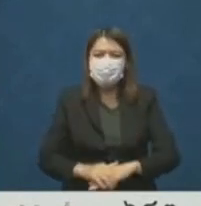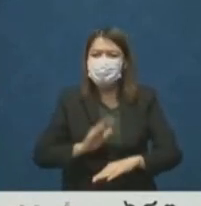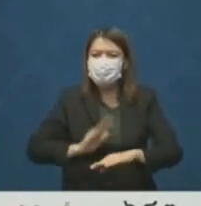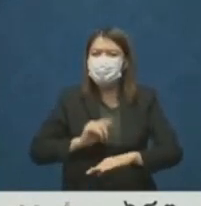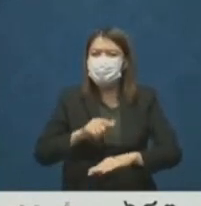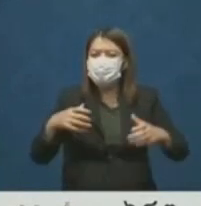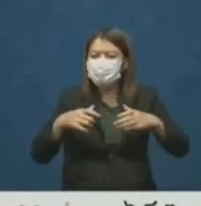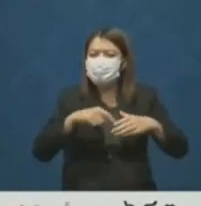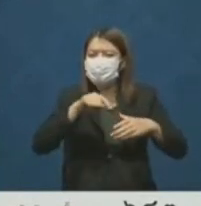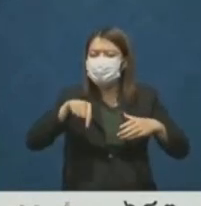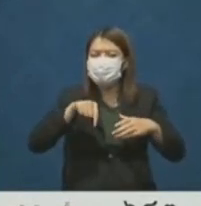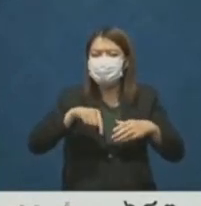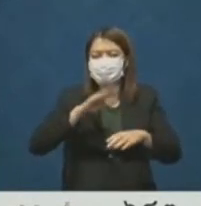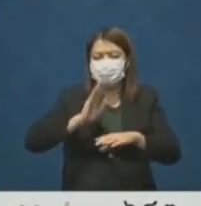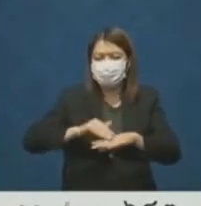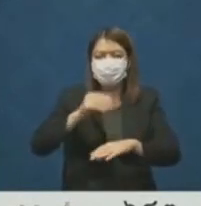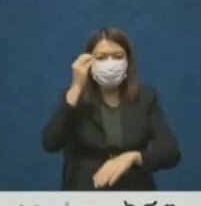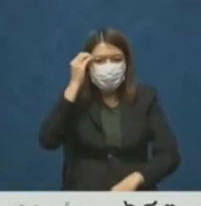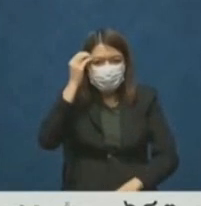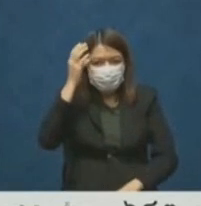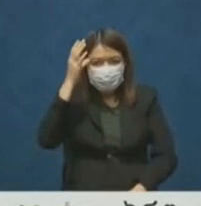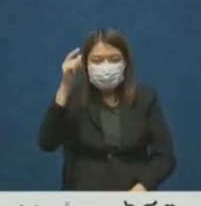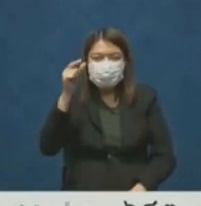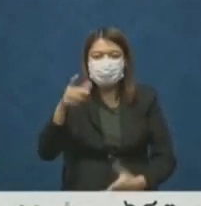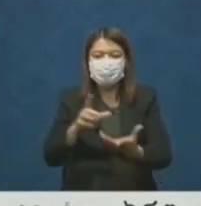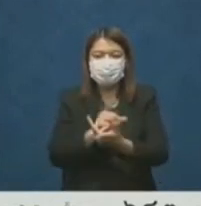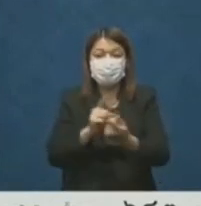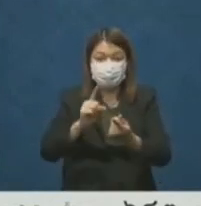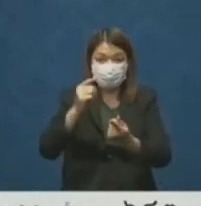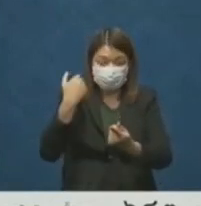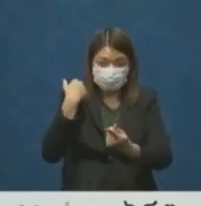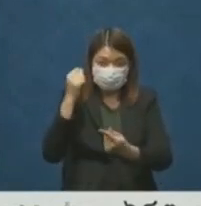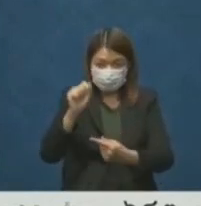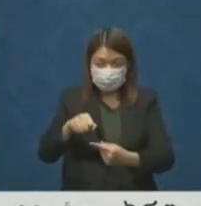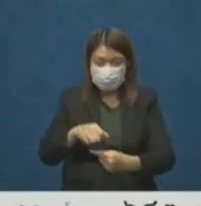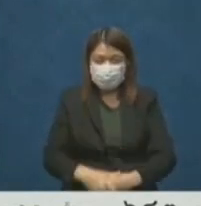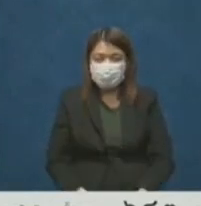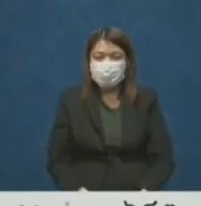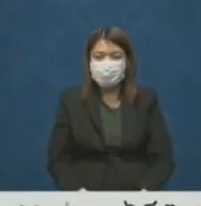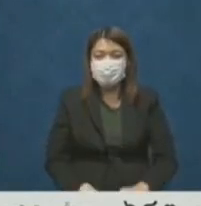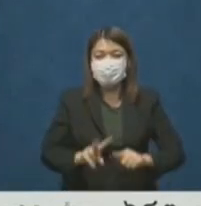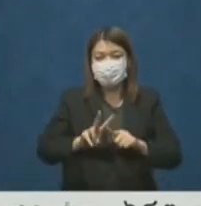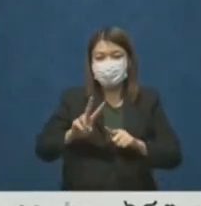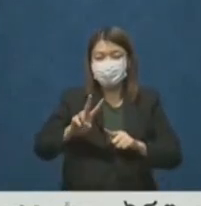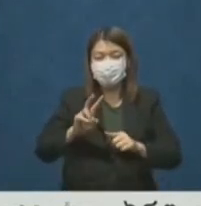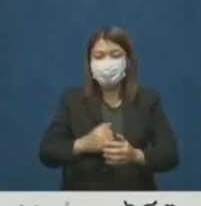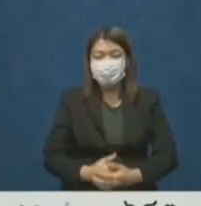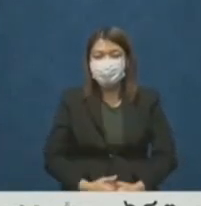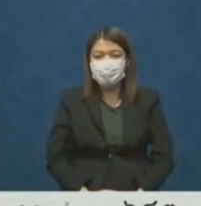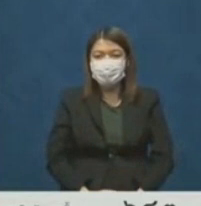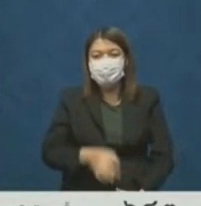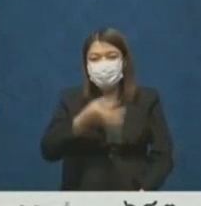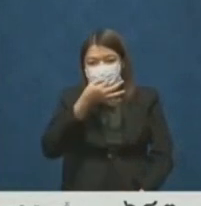ารถความสามารถของกลุ่มชาติพันธุ์รวมอยู่ในความสามารถและความรู้ของสังคมหรือไม่ครับประเด็นที่2ครับเรื่